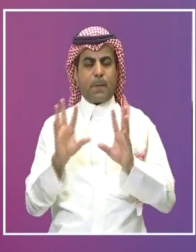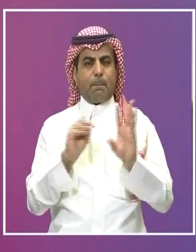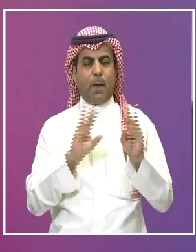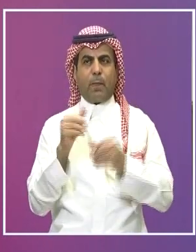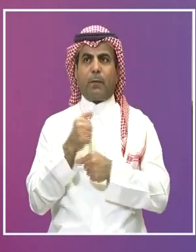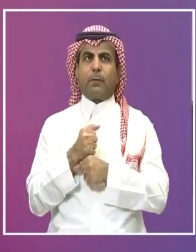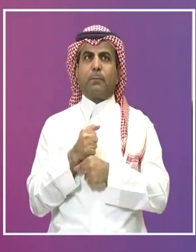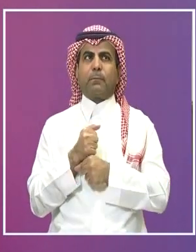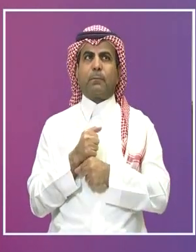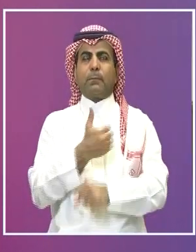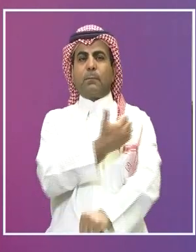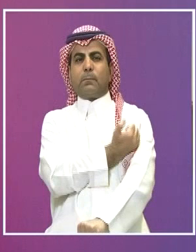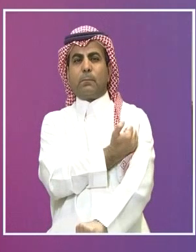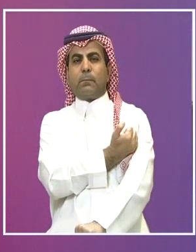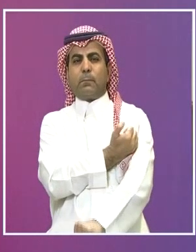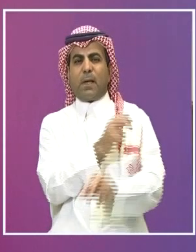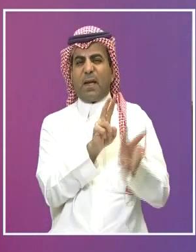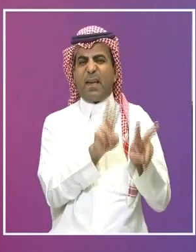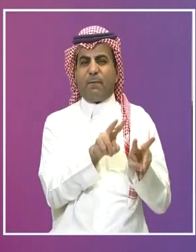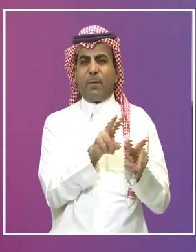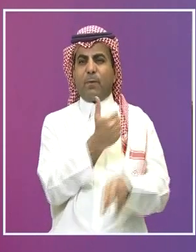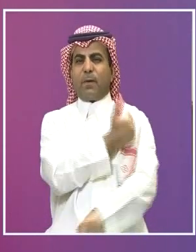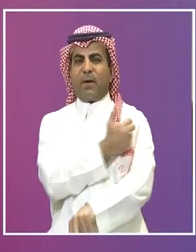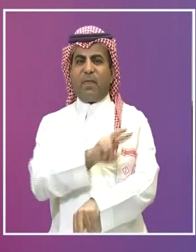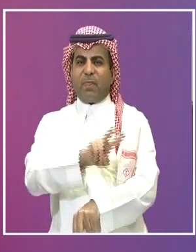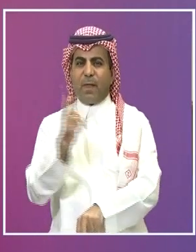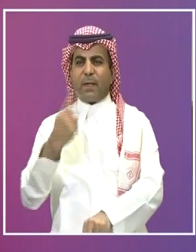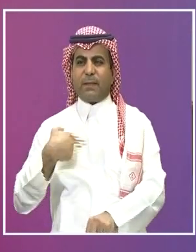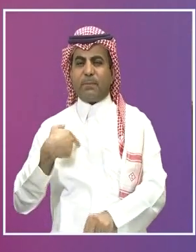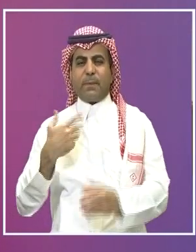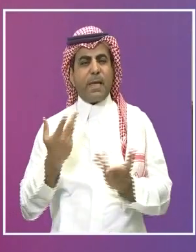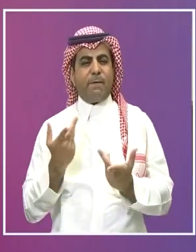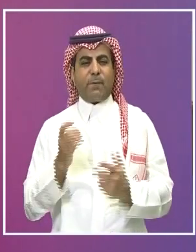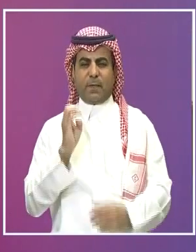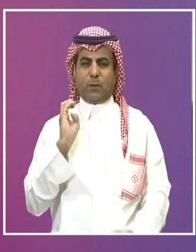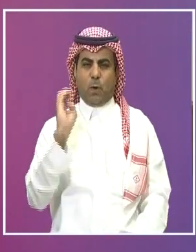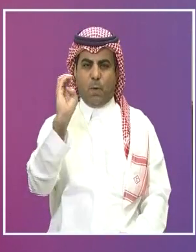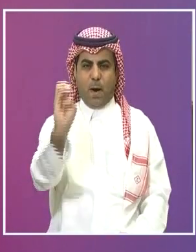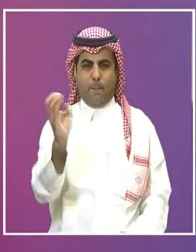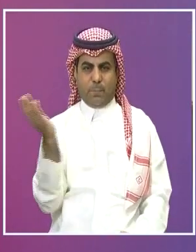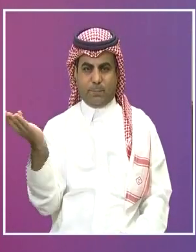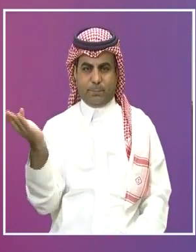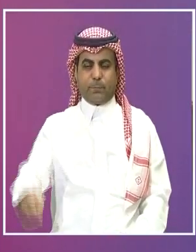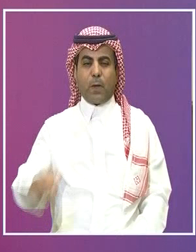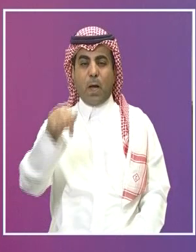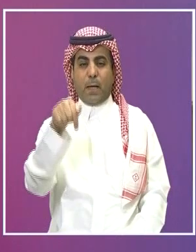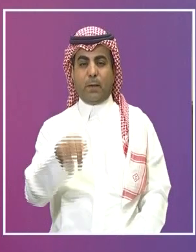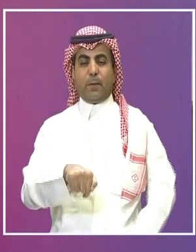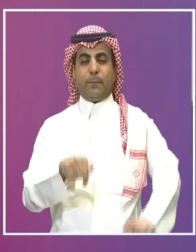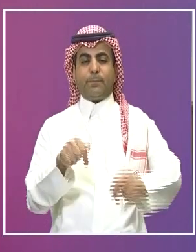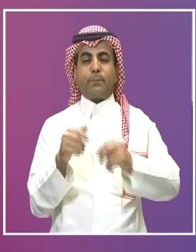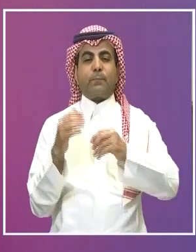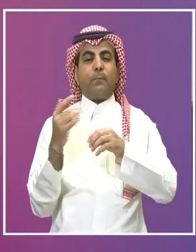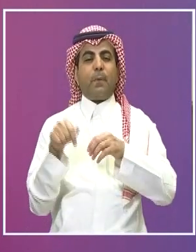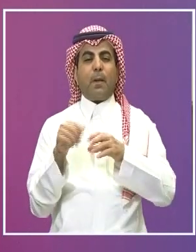أو يرغبون بالحصول على جرعتهم الثانية. أمر مهم جدا أن نشير إلى أن هذا التبديل أو ما يسميه